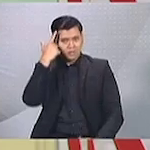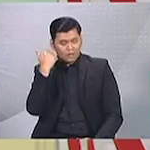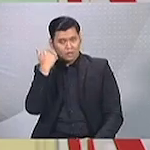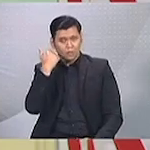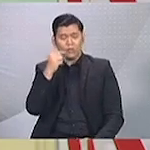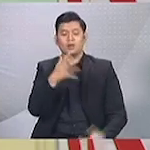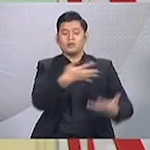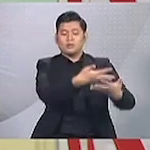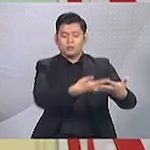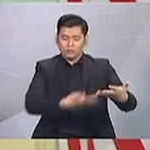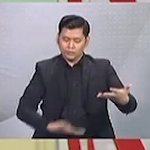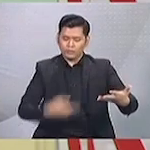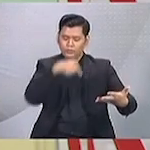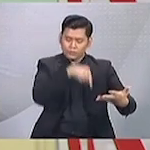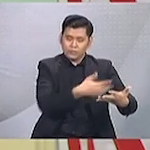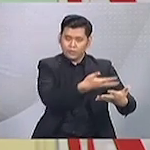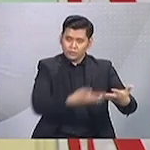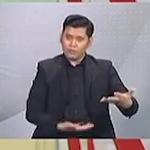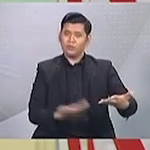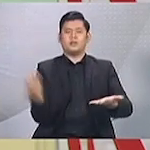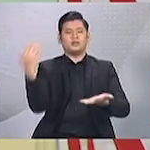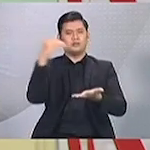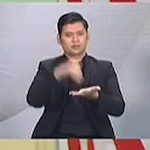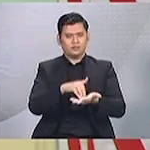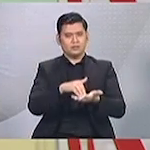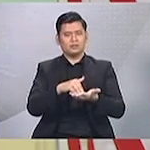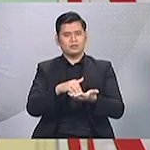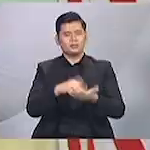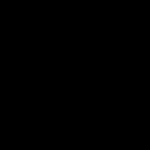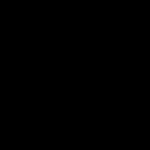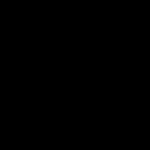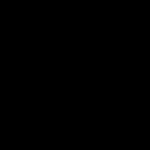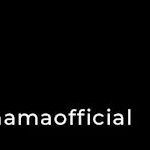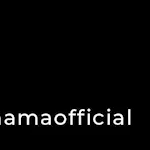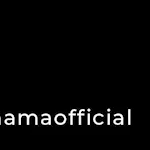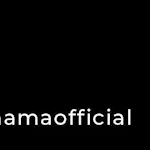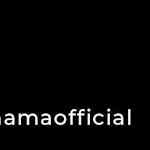memulakan operasi taska ni.